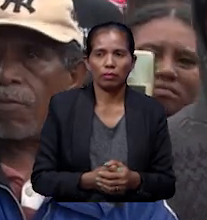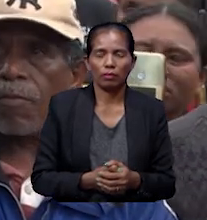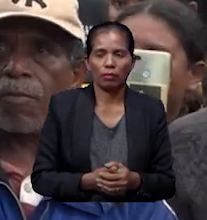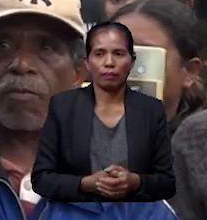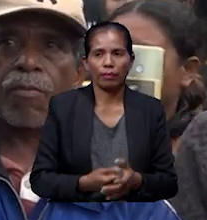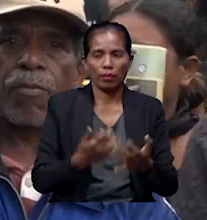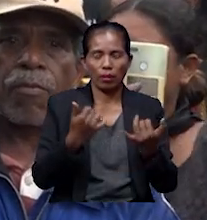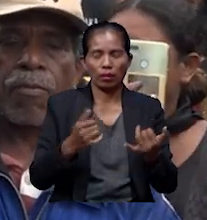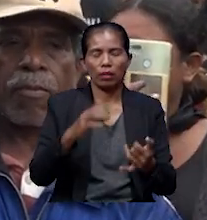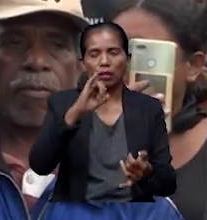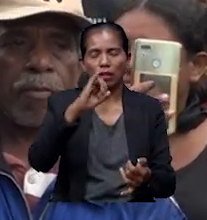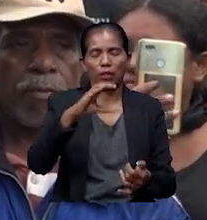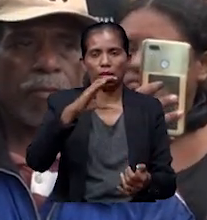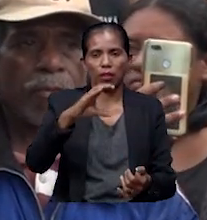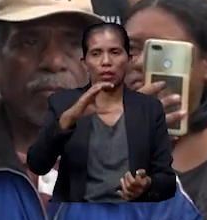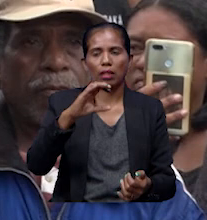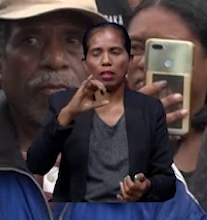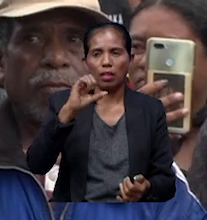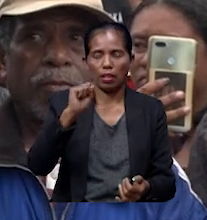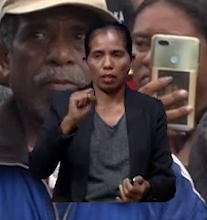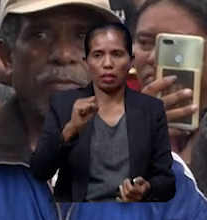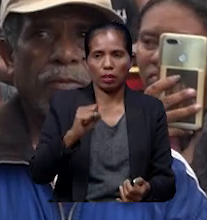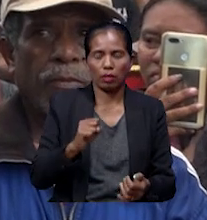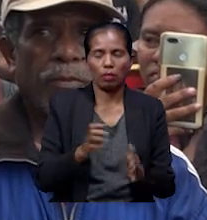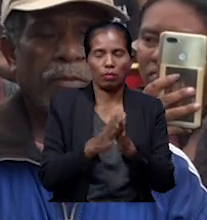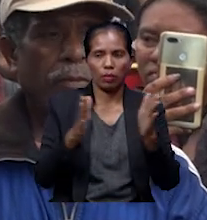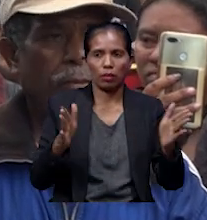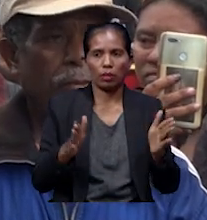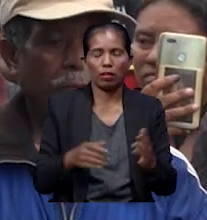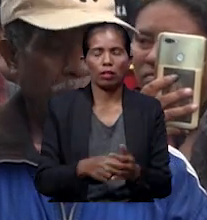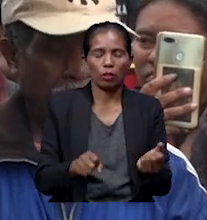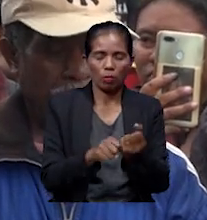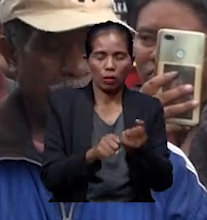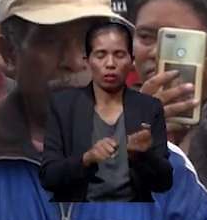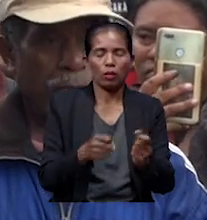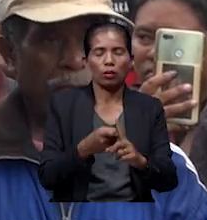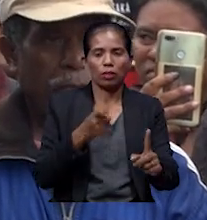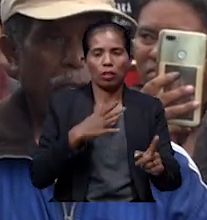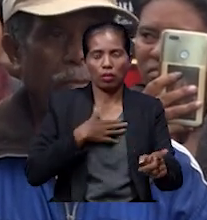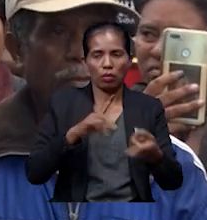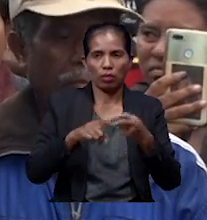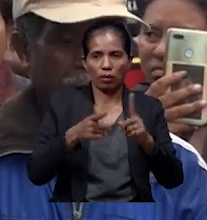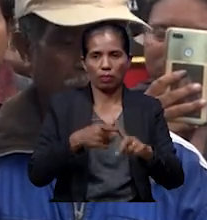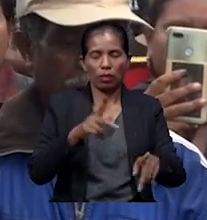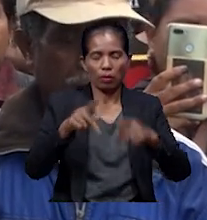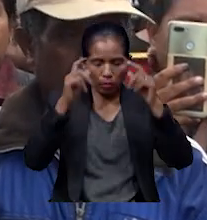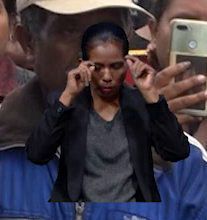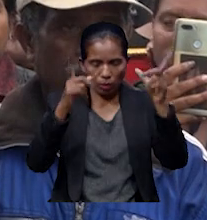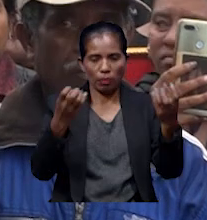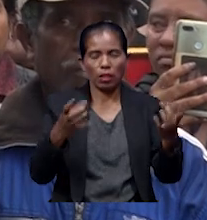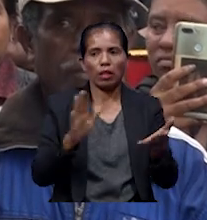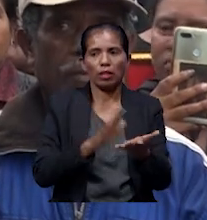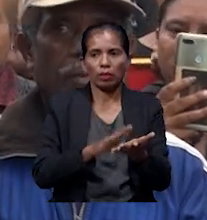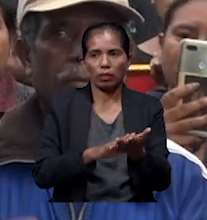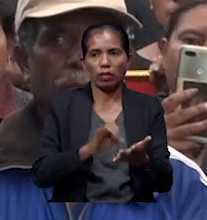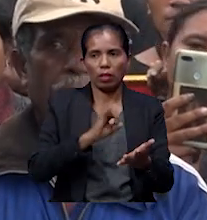Agora isi es botona tambah kontribusinya apa aja nih? Maku ini orang Timur Ruang barak sekolah nih pak. Aku